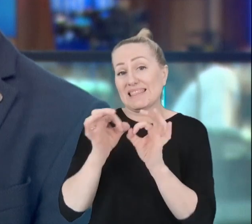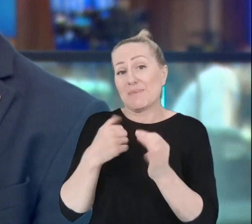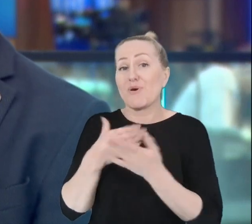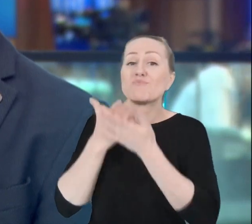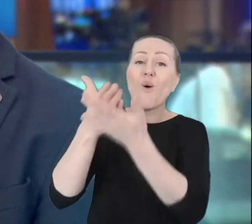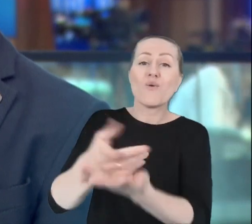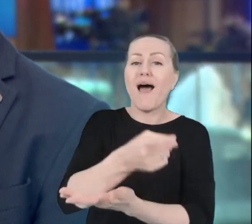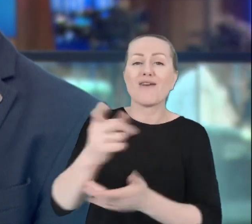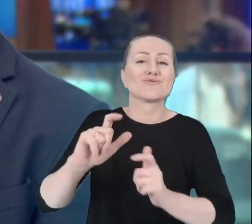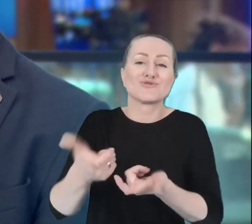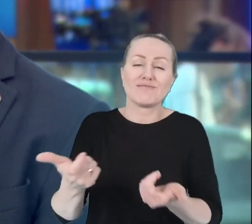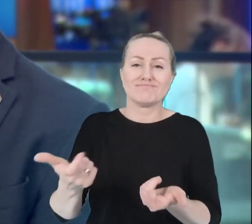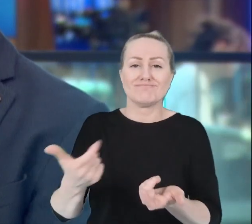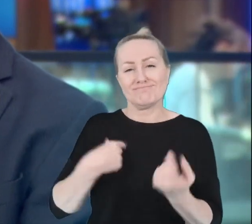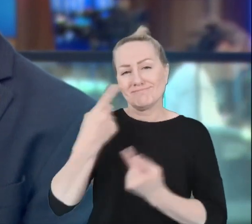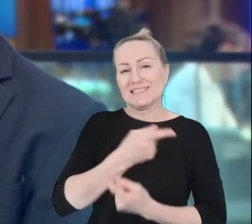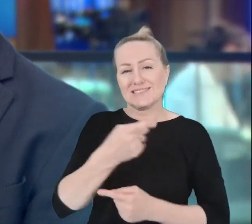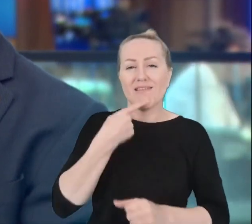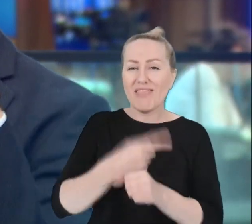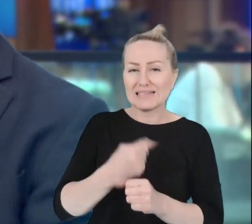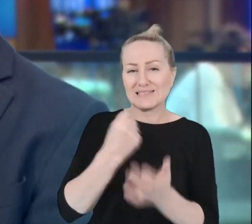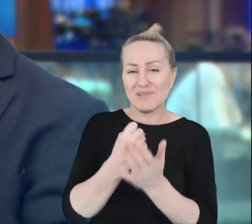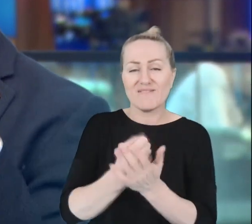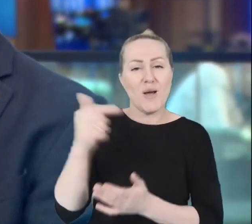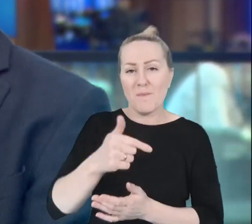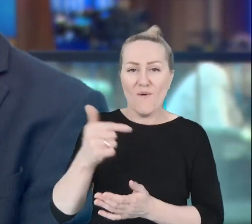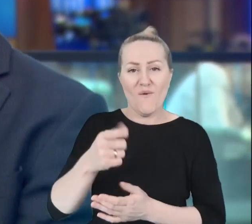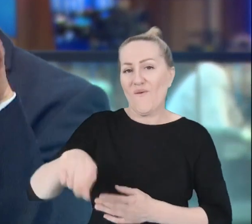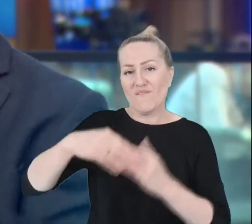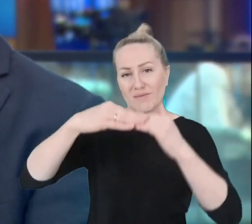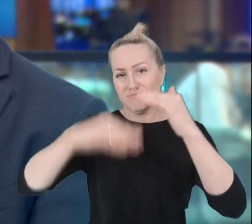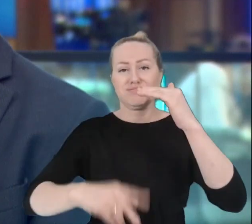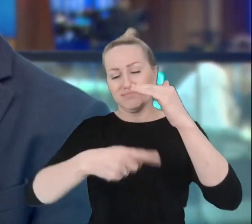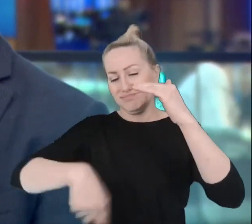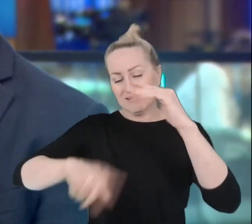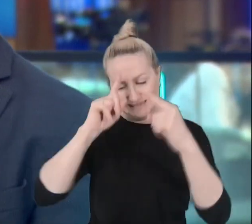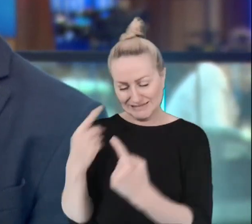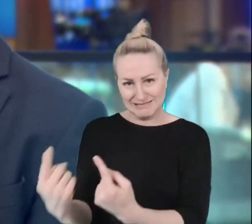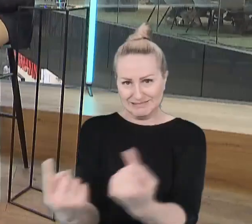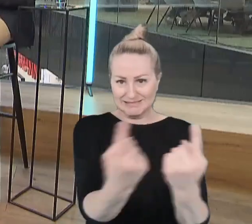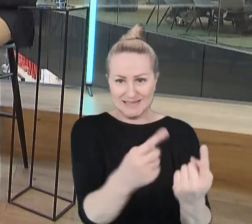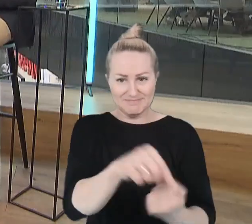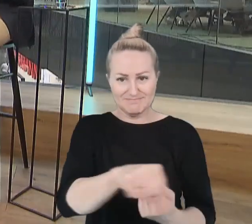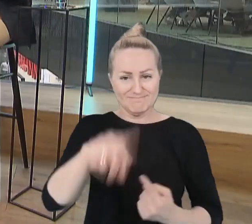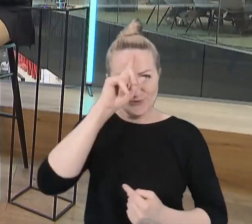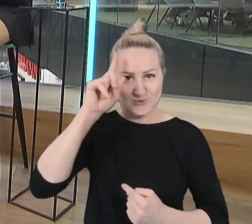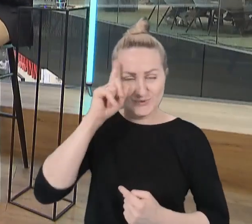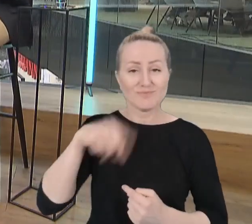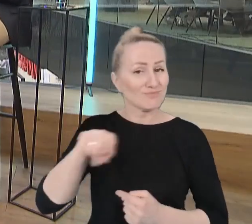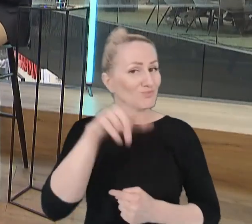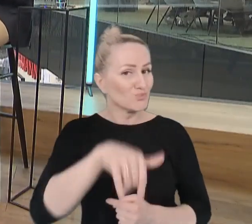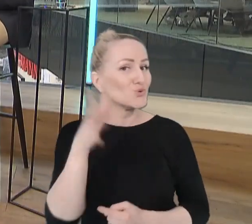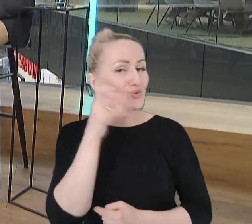to znaczy, że decyzja w takich sprawach powinna zapadać jak najniżej w szczeblu, na najniższym szczeblu, jakby hierarchii. Słuchać ludzi po prostu. Gdzie